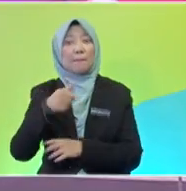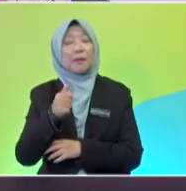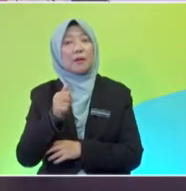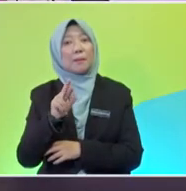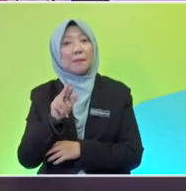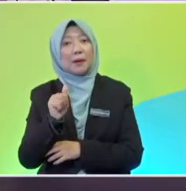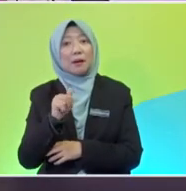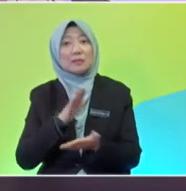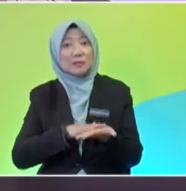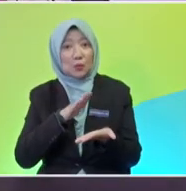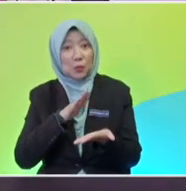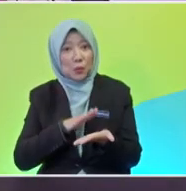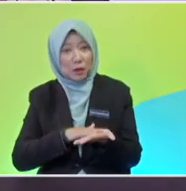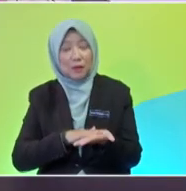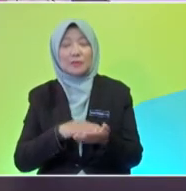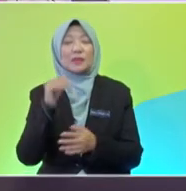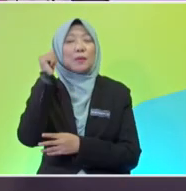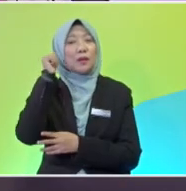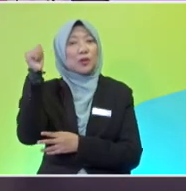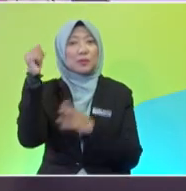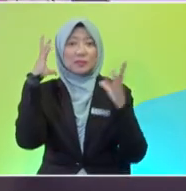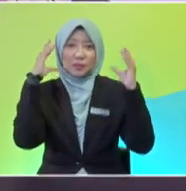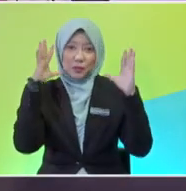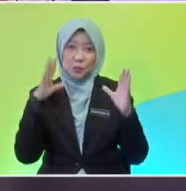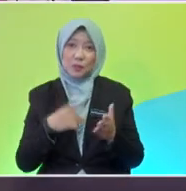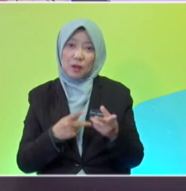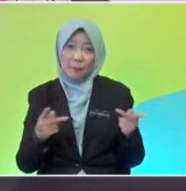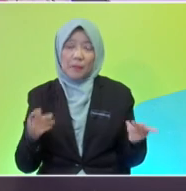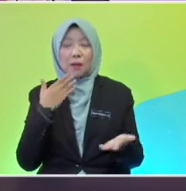Assalamualaikum Cikgu apa kabar